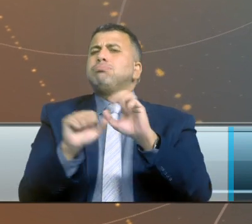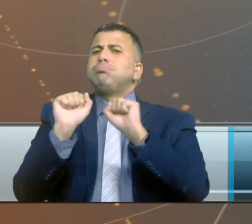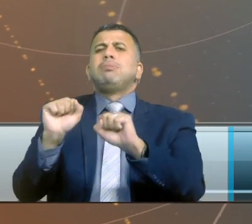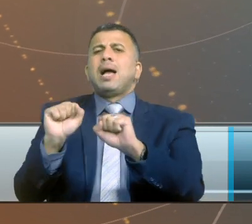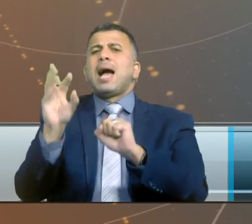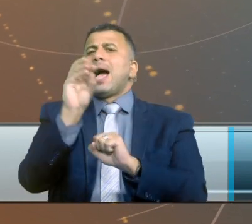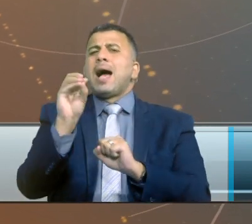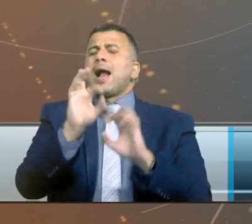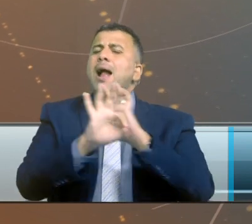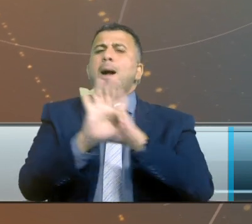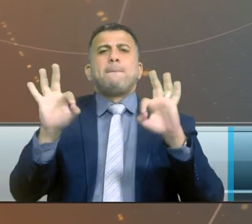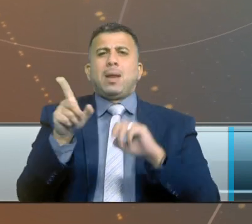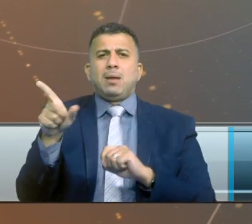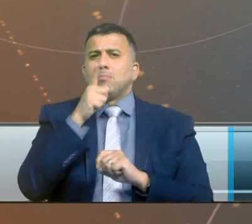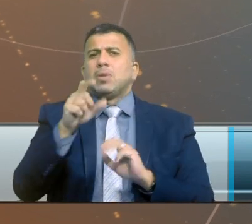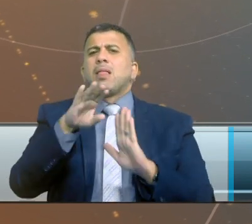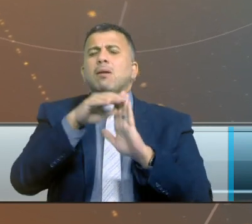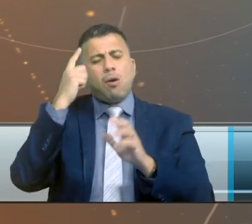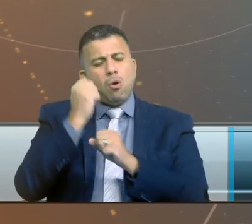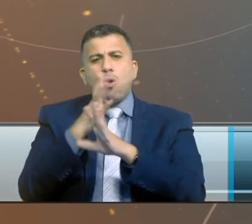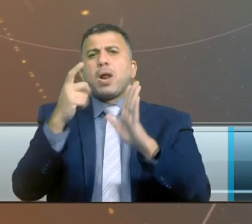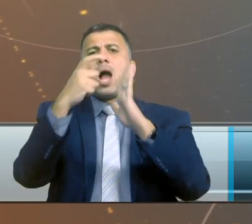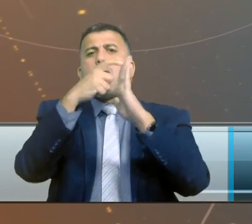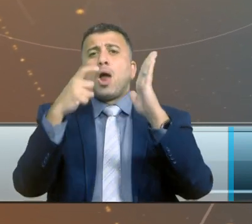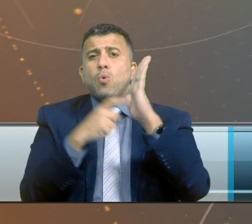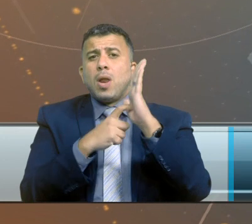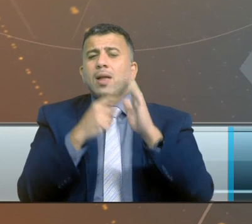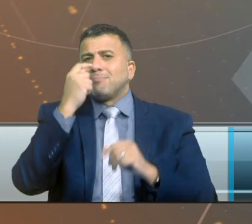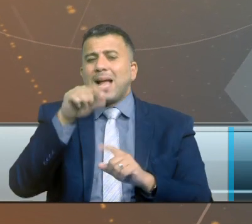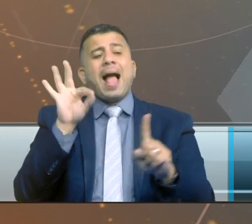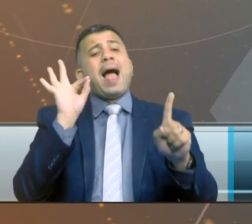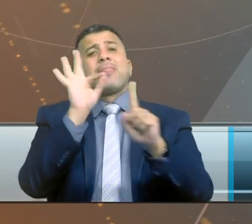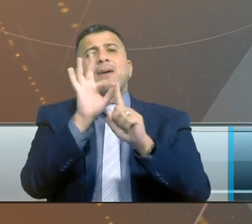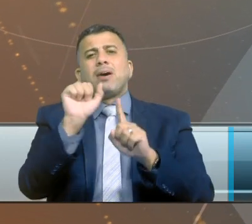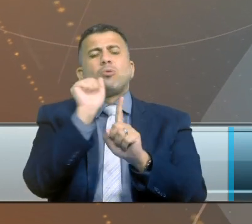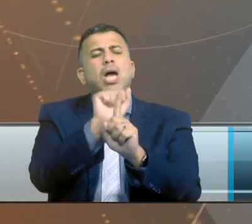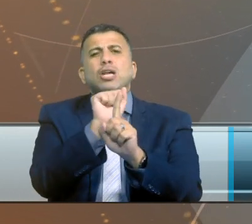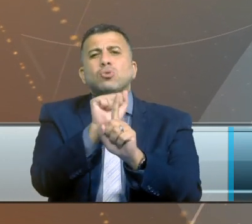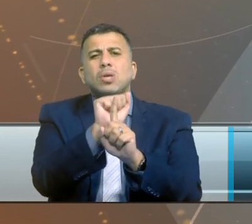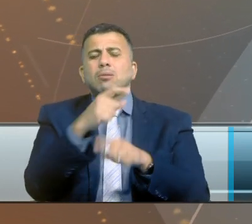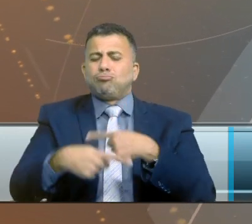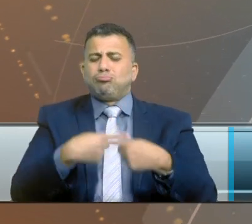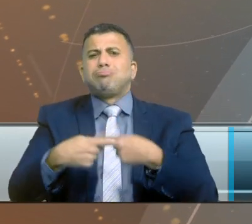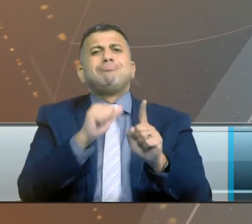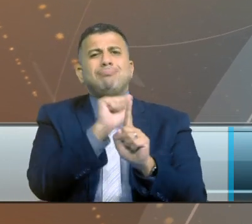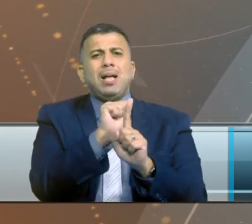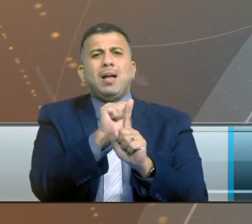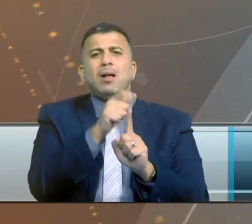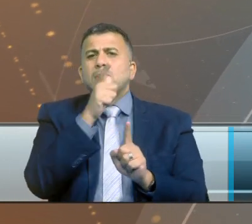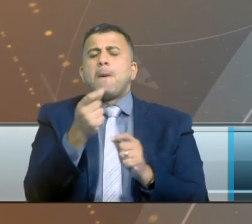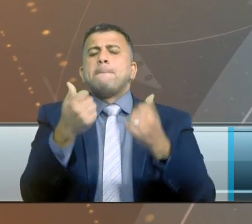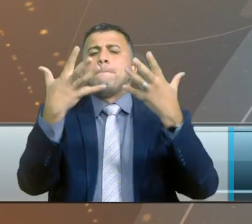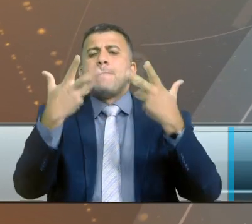لاعتباريه والاهليه الكامله لاجراء التصرفات القانونيه اللازمه لتحقيق اهدافها وممارسه اختصاصاتها